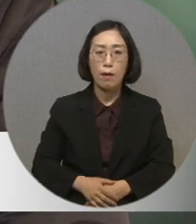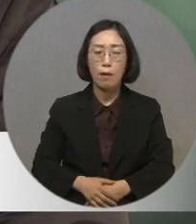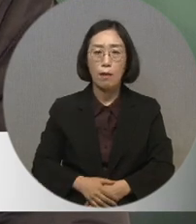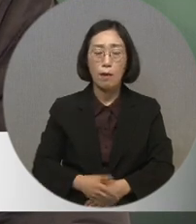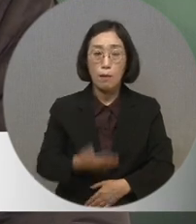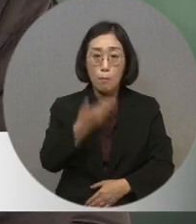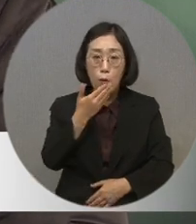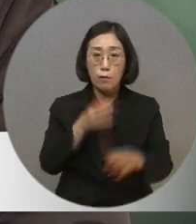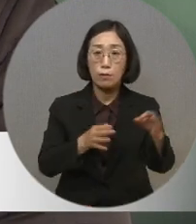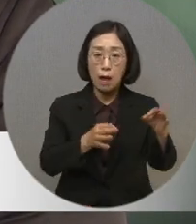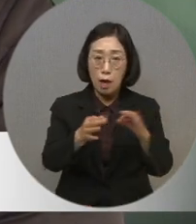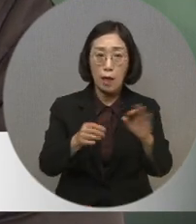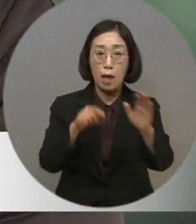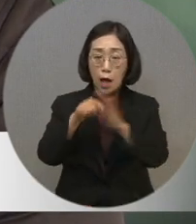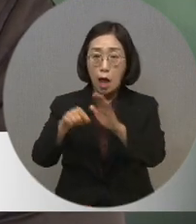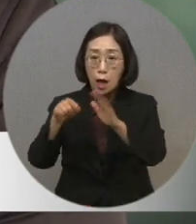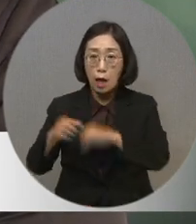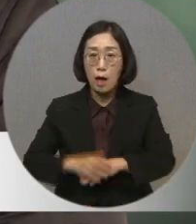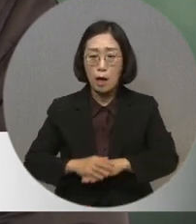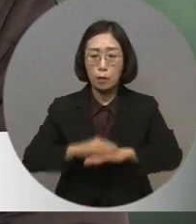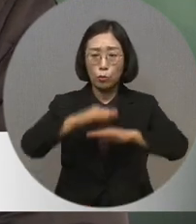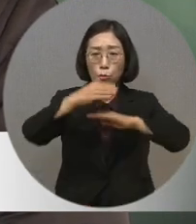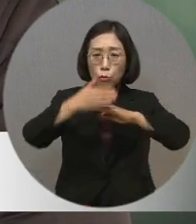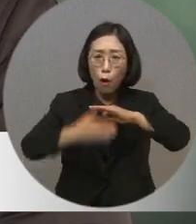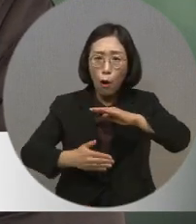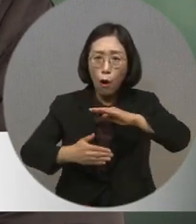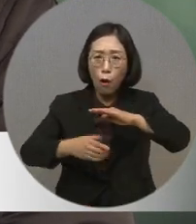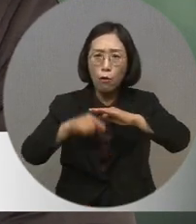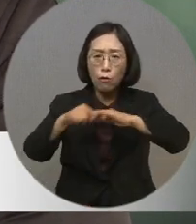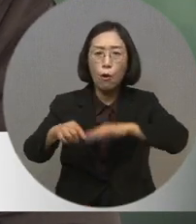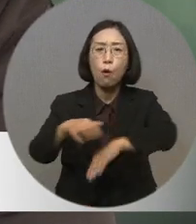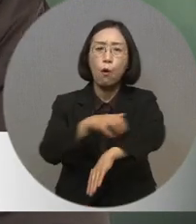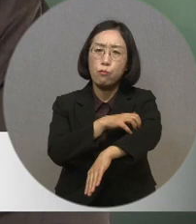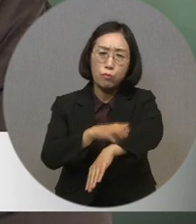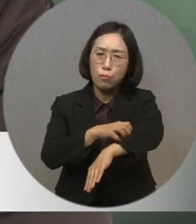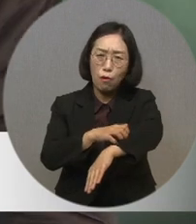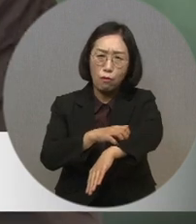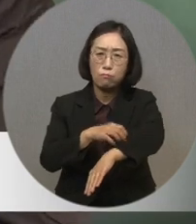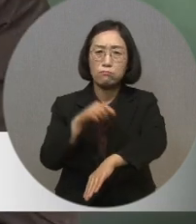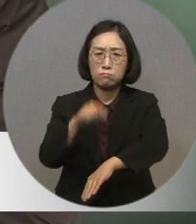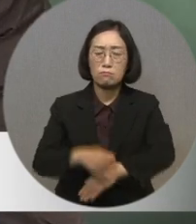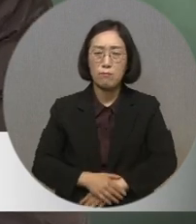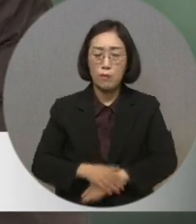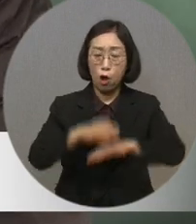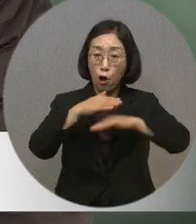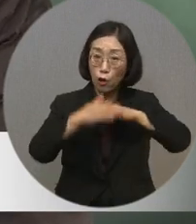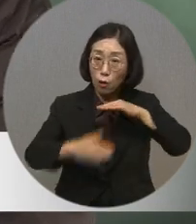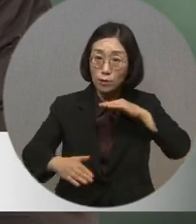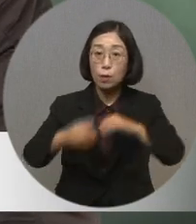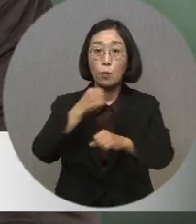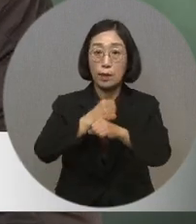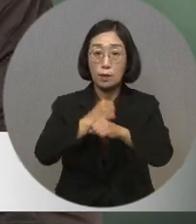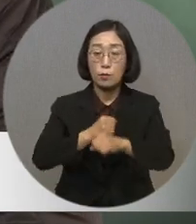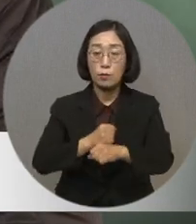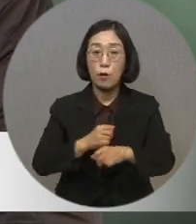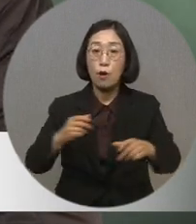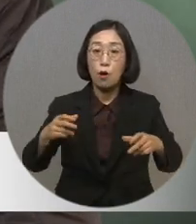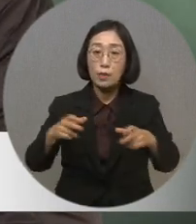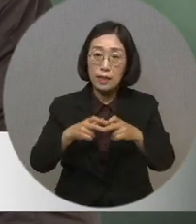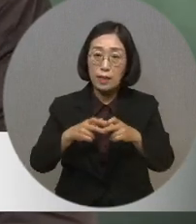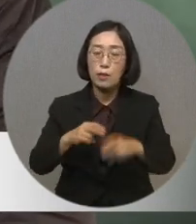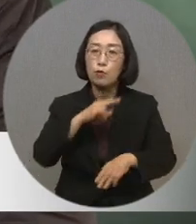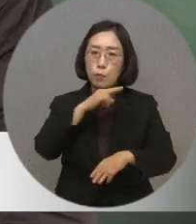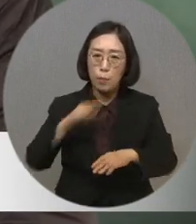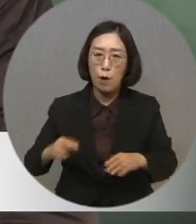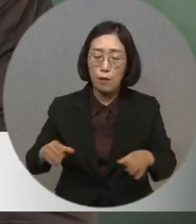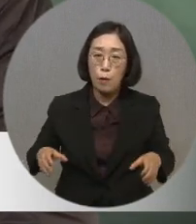뭐 식당을 가나 장애인들이 올라갈 수 있는 턱이 너무 높다. 경사로 설치해서 장애인들도